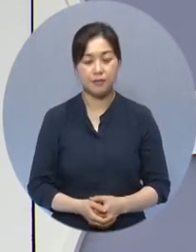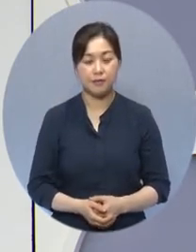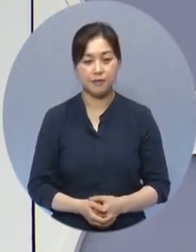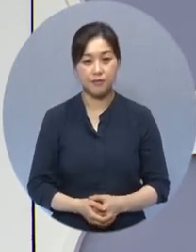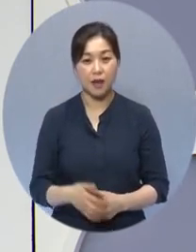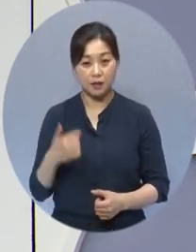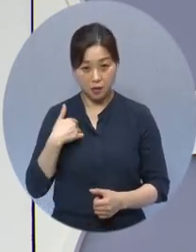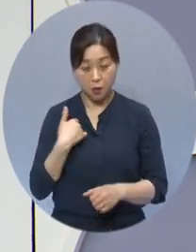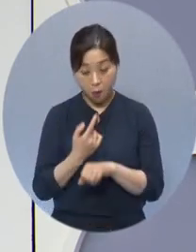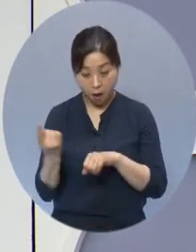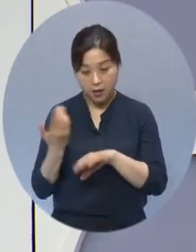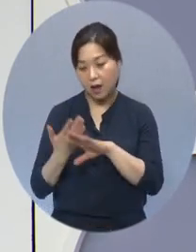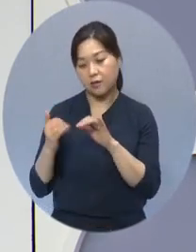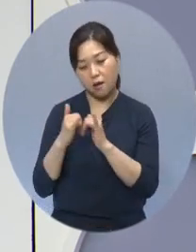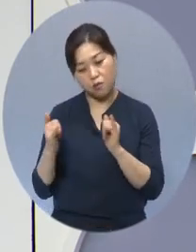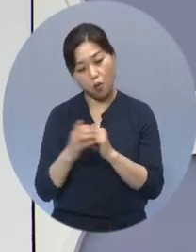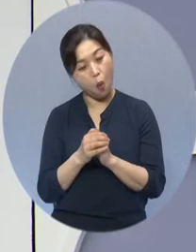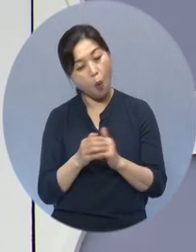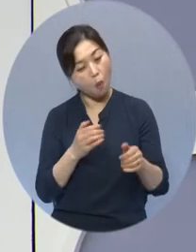지금 대만족하고 있고요.